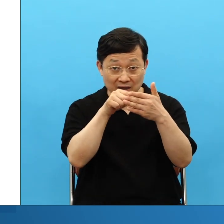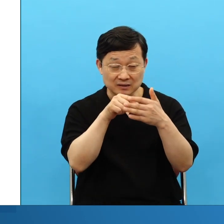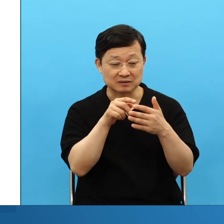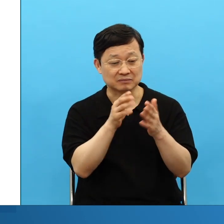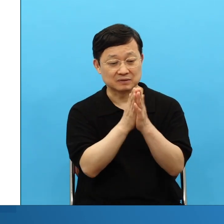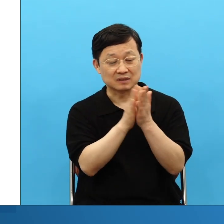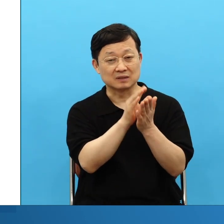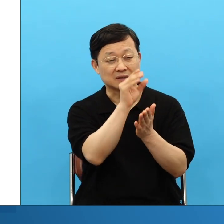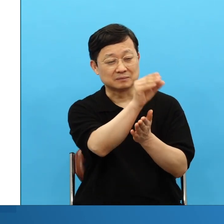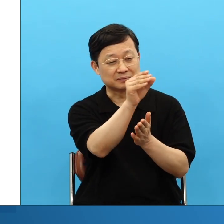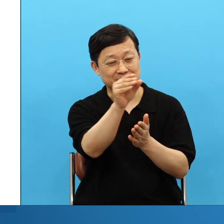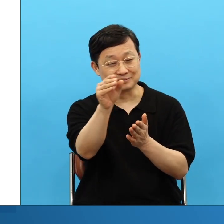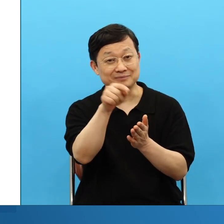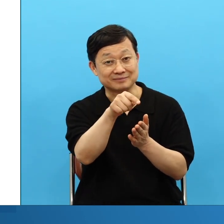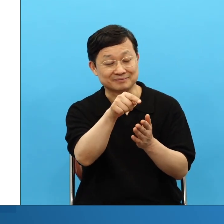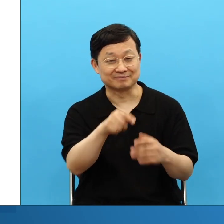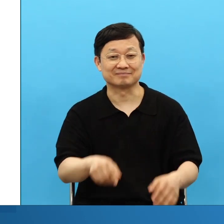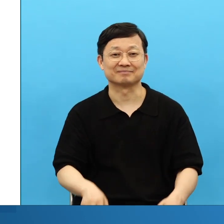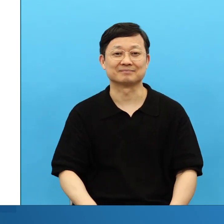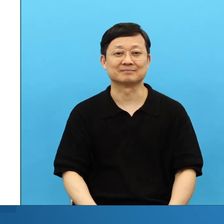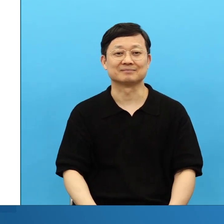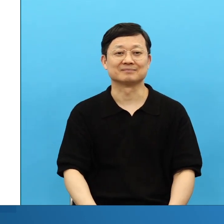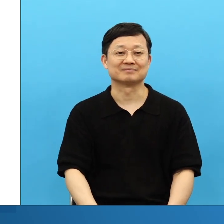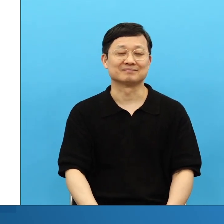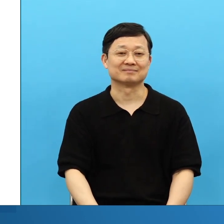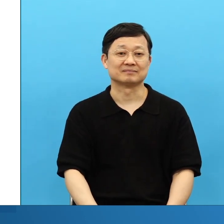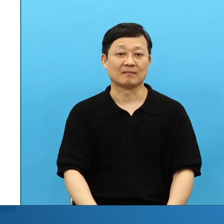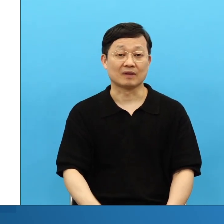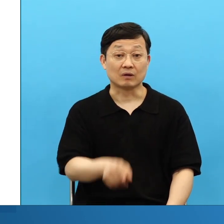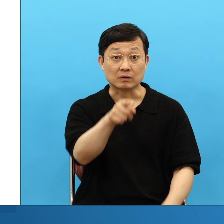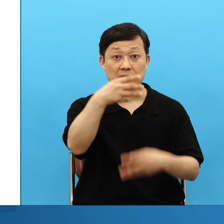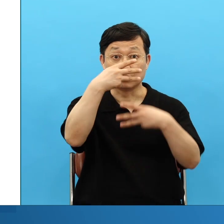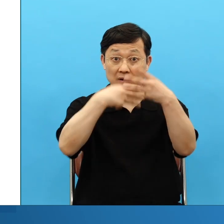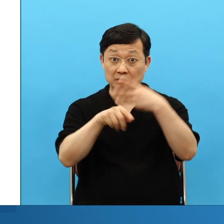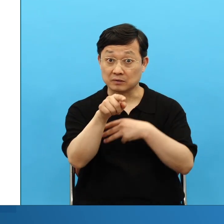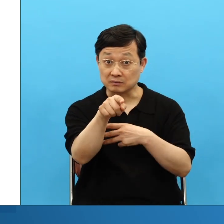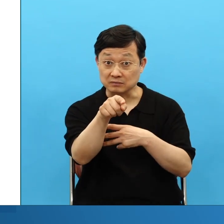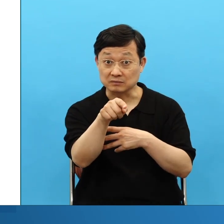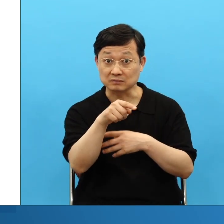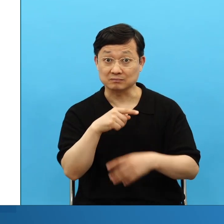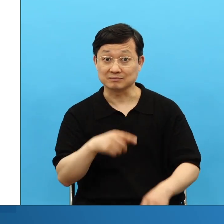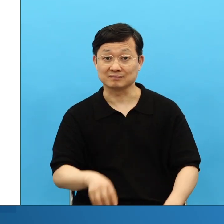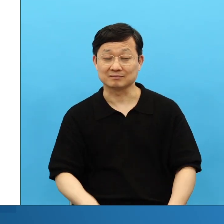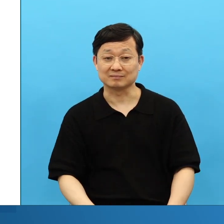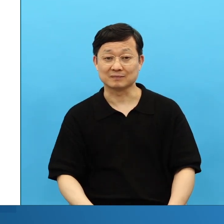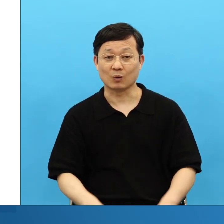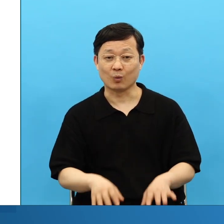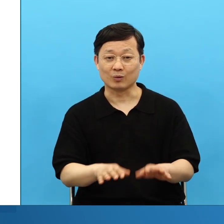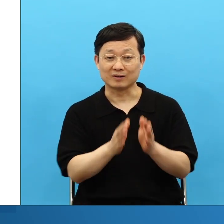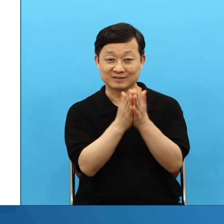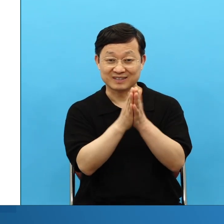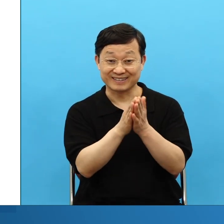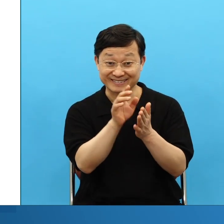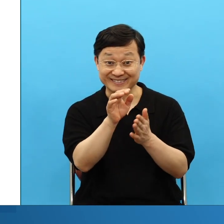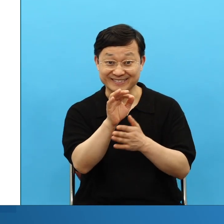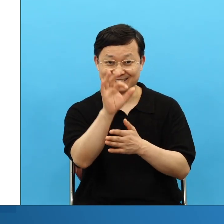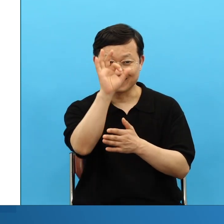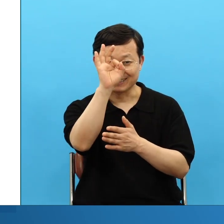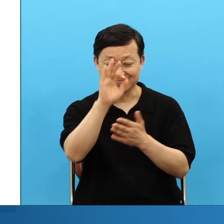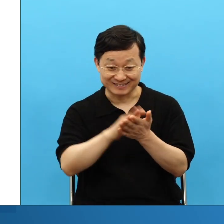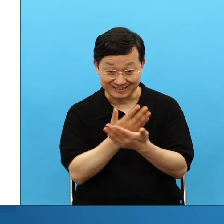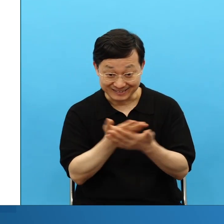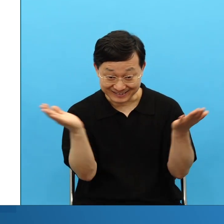있으니까 이런 부분들도 실제로 우리 랩런트들이 오늘 10건 받는 친구는 이거